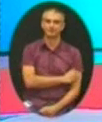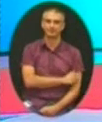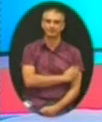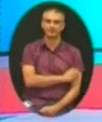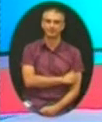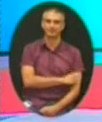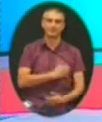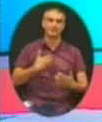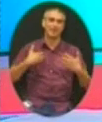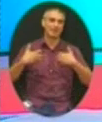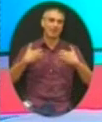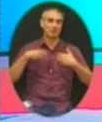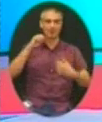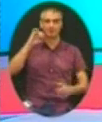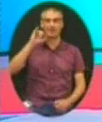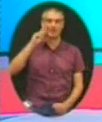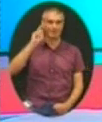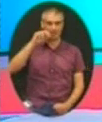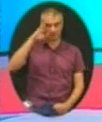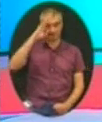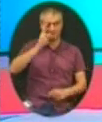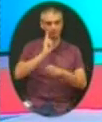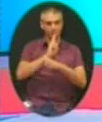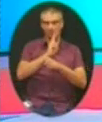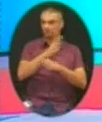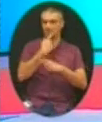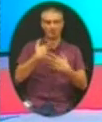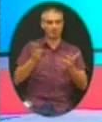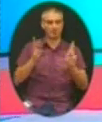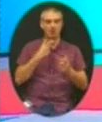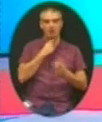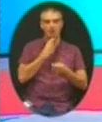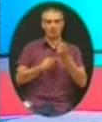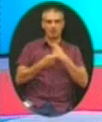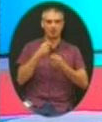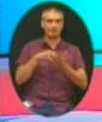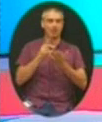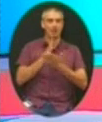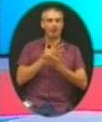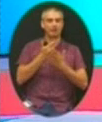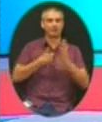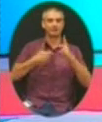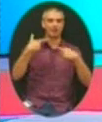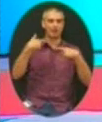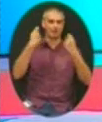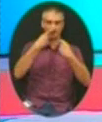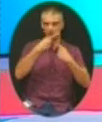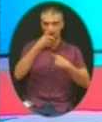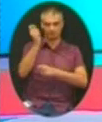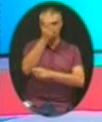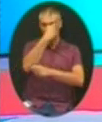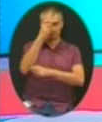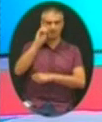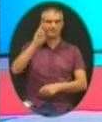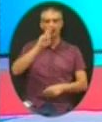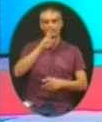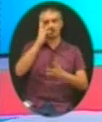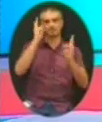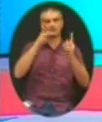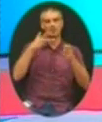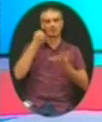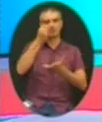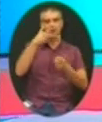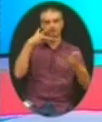תיאטרון אל-מידאן בחיפה מתריע מפני חוסר יכולת כלכלית נוכח ההחלטה שרת התרבות מירי רגב להפסיק את התקצוב